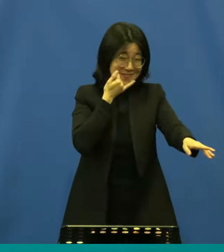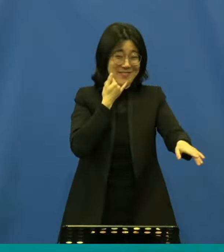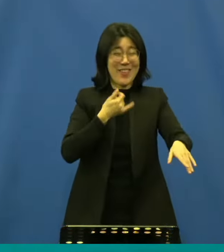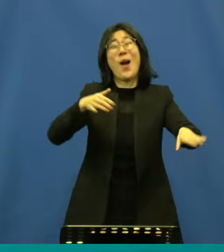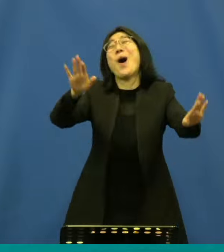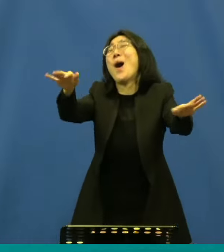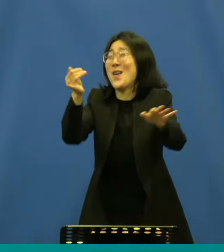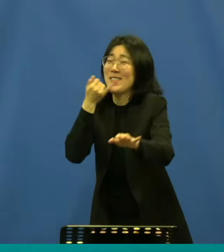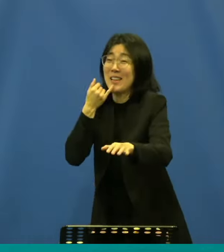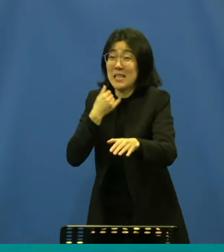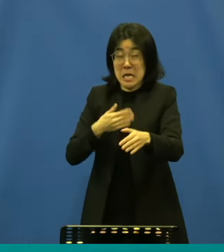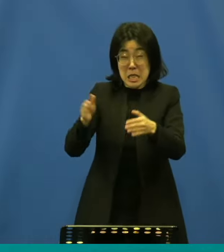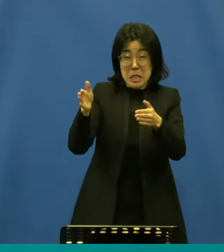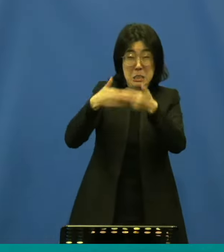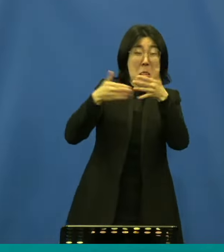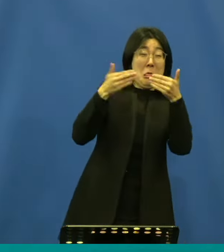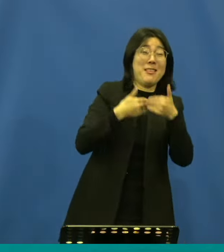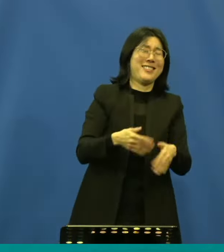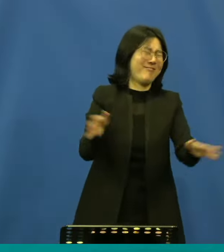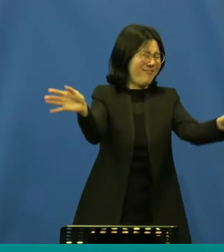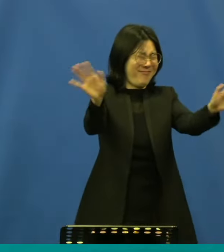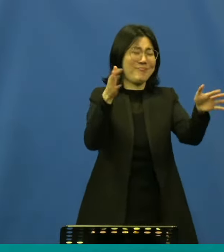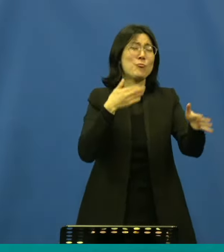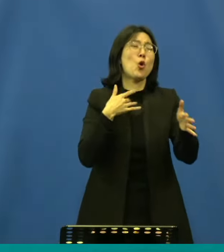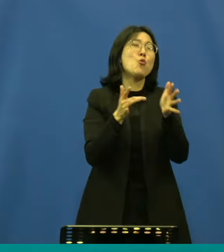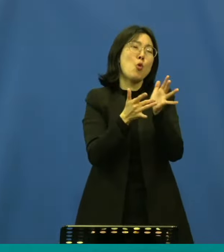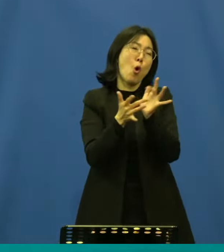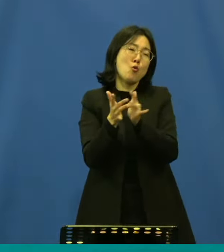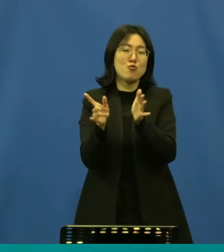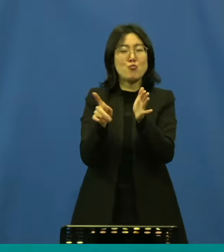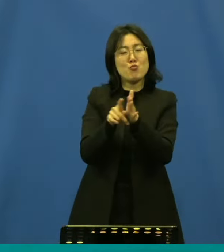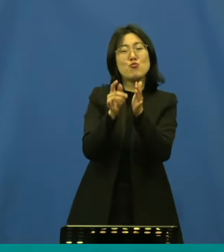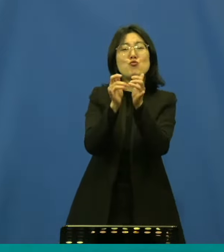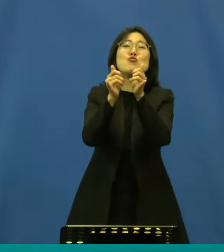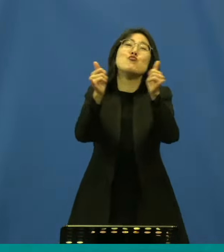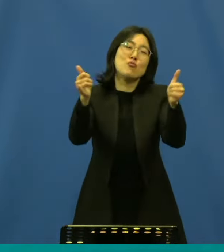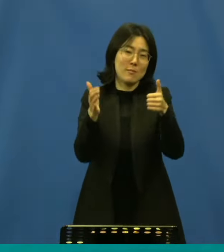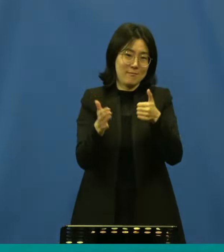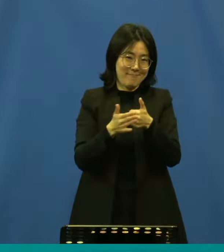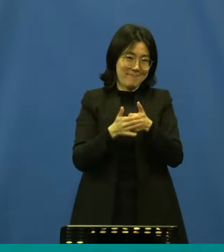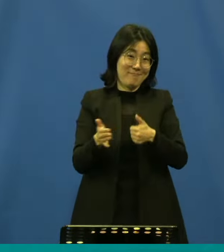흥분이 되고 영적 고조가 막 뜨겁게 올라가는 거예요.